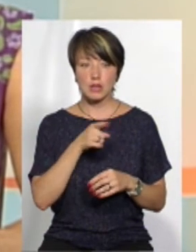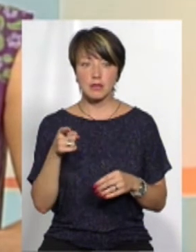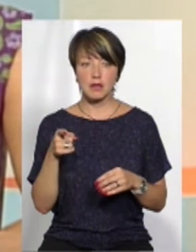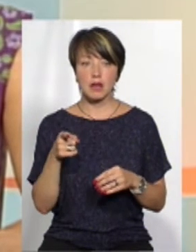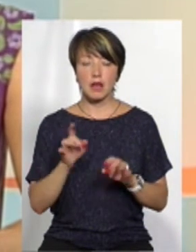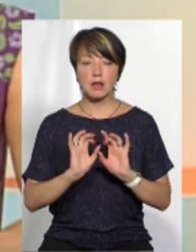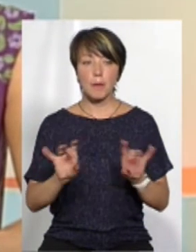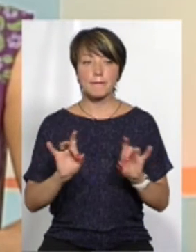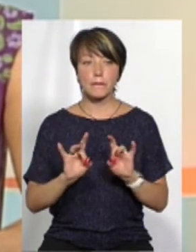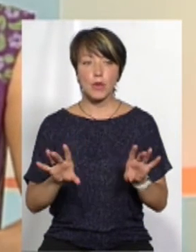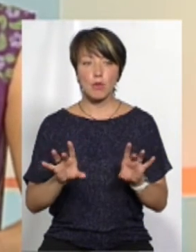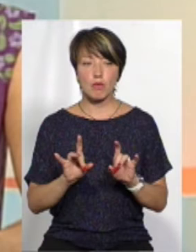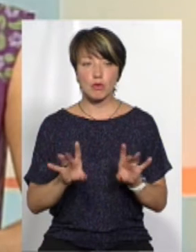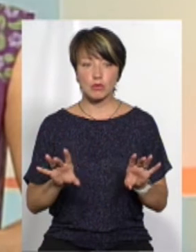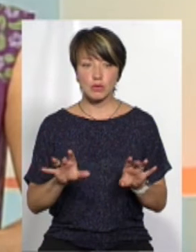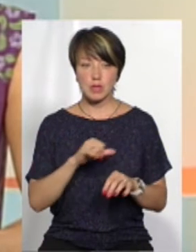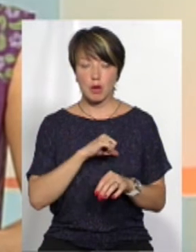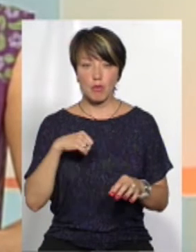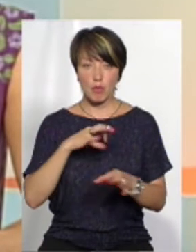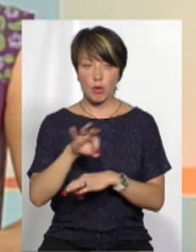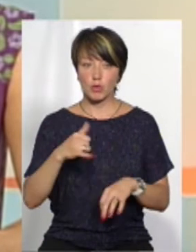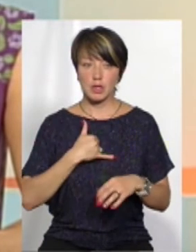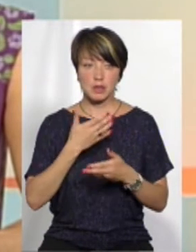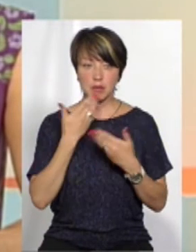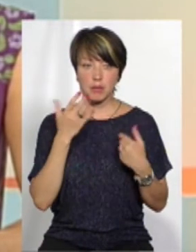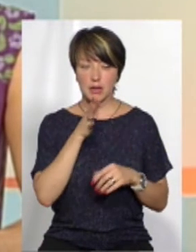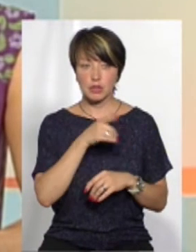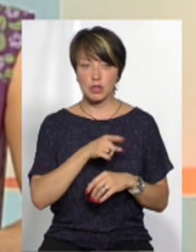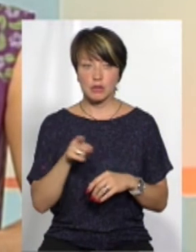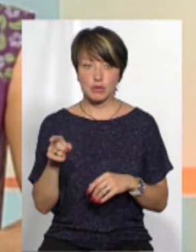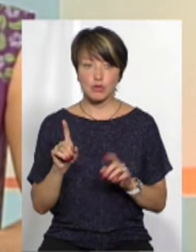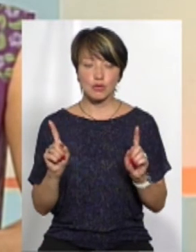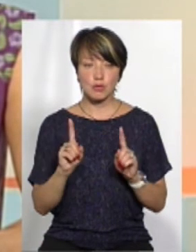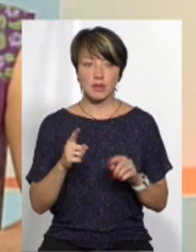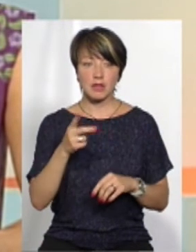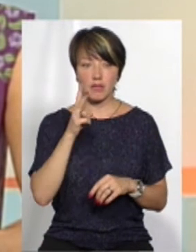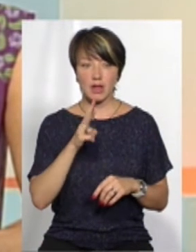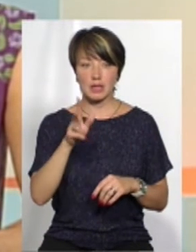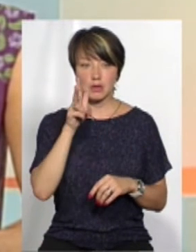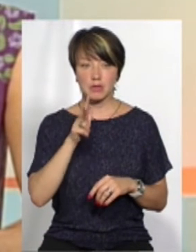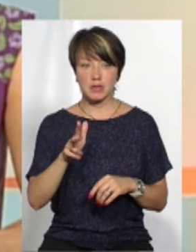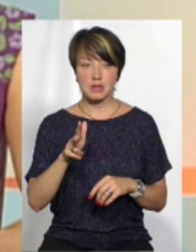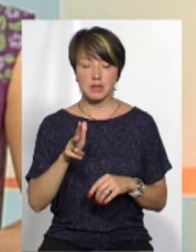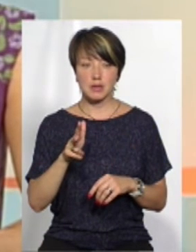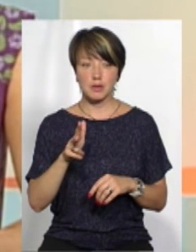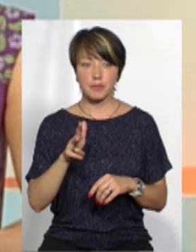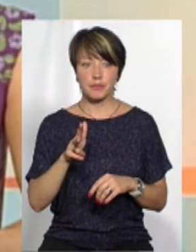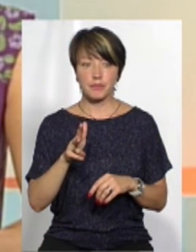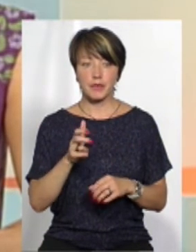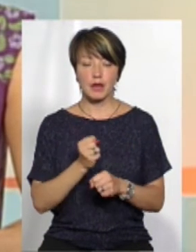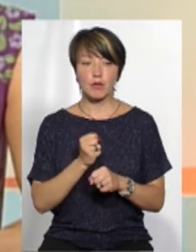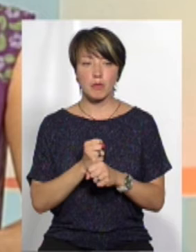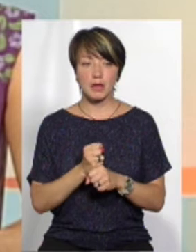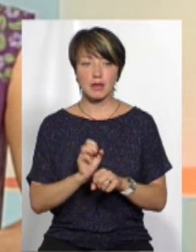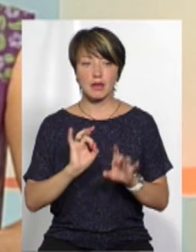витрачати на промоцію свого проєкту. В нас немає стільки часу, щоб 2-3 місяці